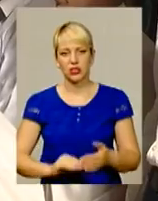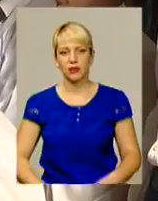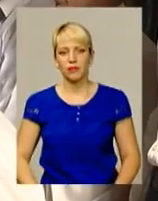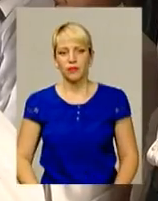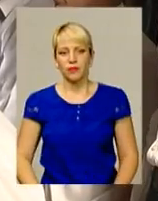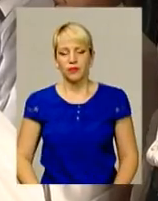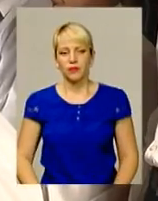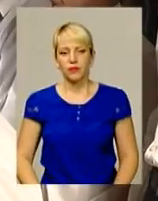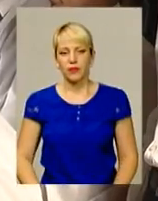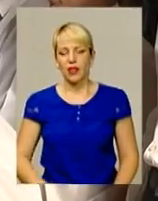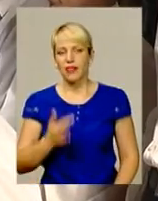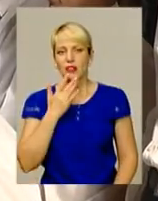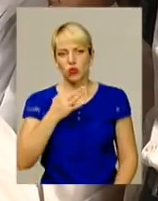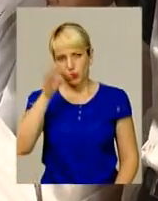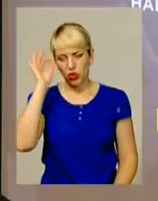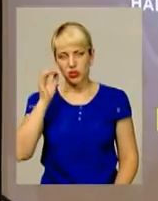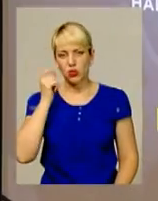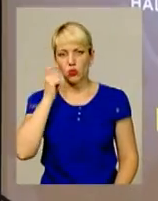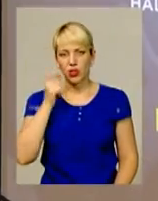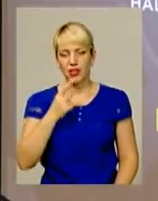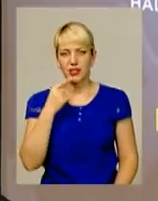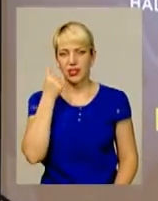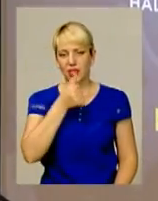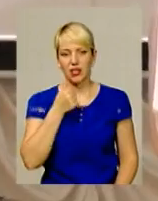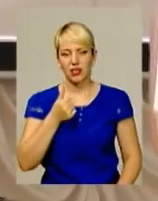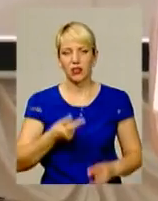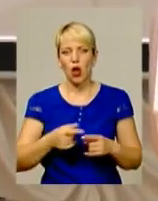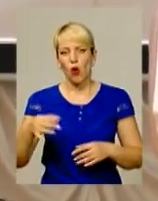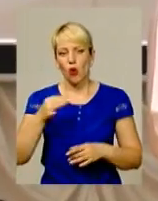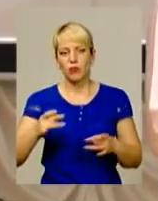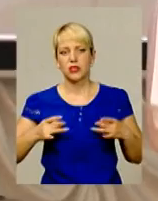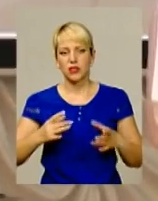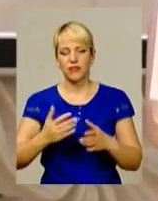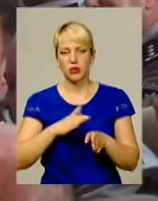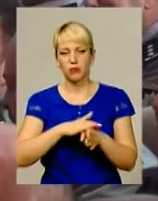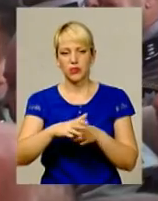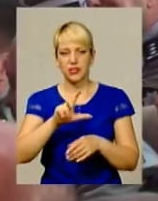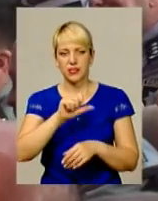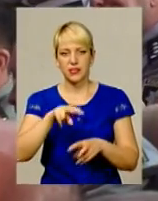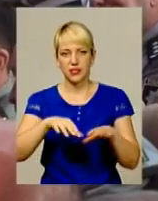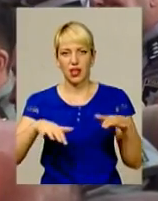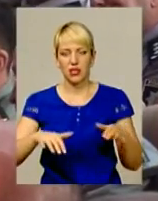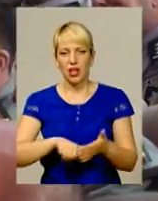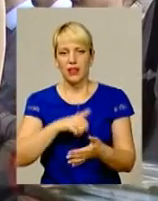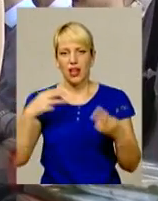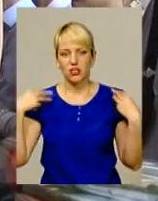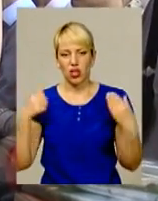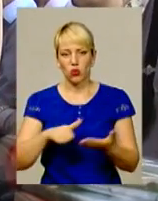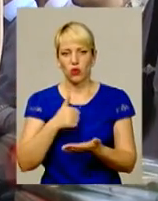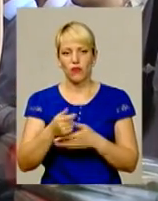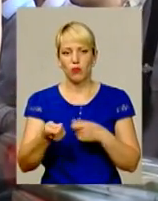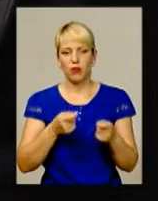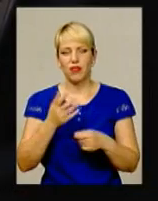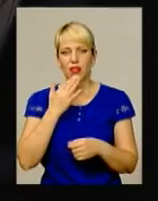Національній поліції України – рік. Обласні урочистості з цієї нагоди відбуваються при заповненій залі. Начальник головного управління